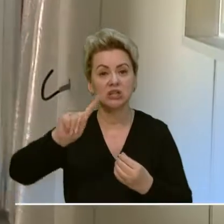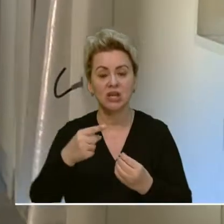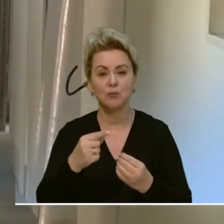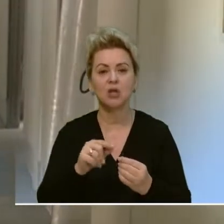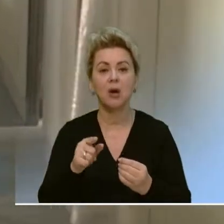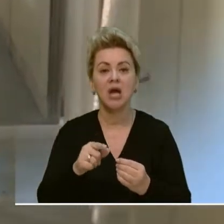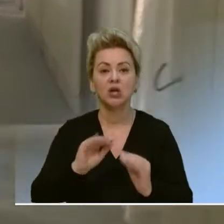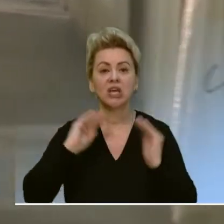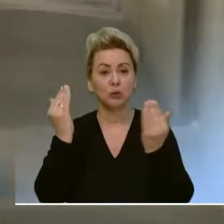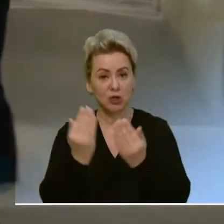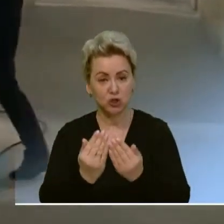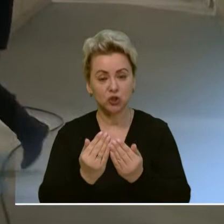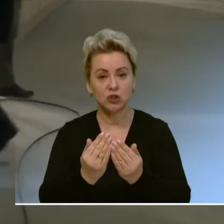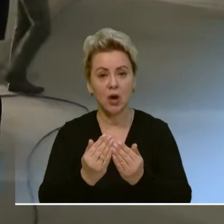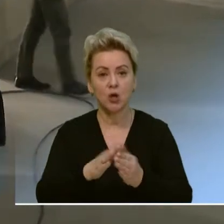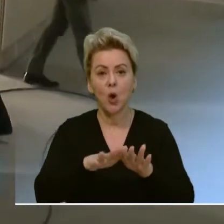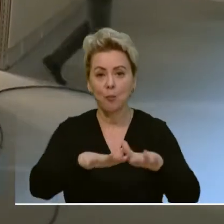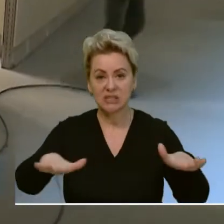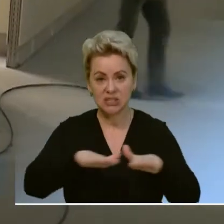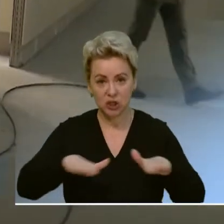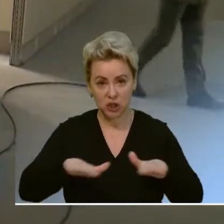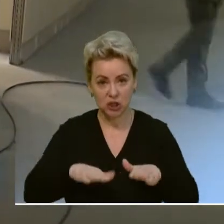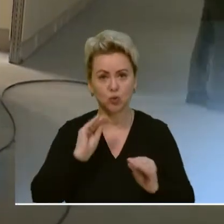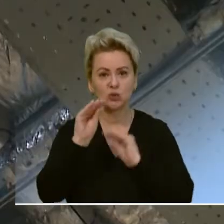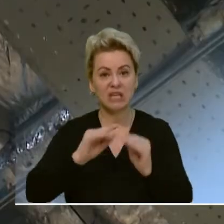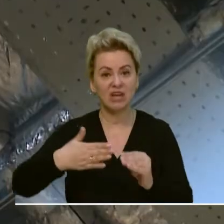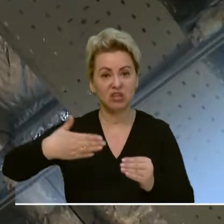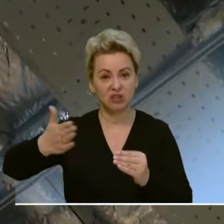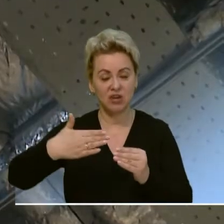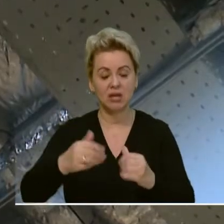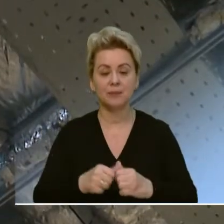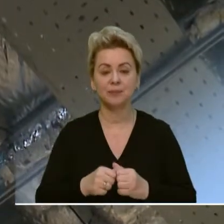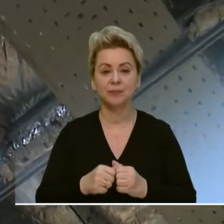требованиям абсолютно герметичные. Постелить линолеум и установить двери.